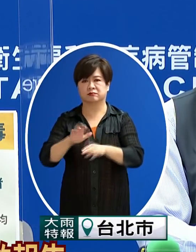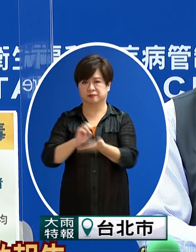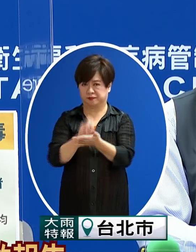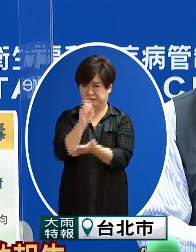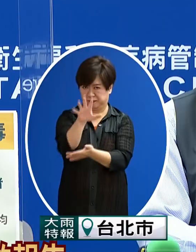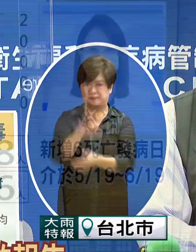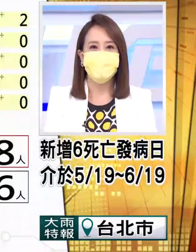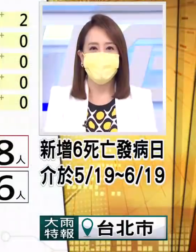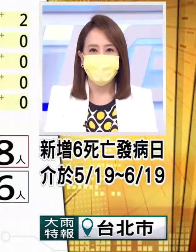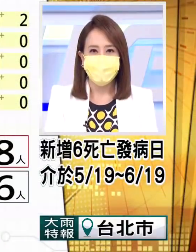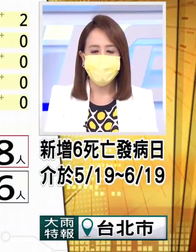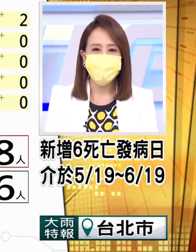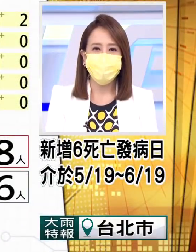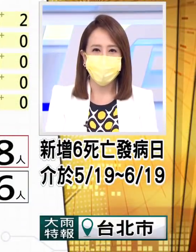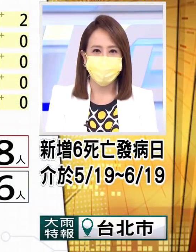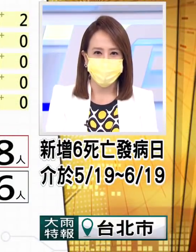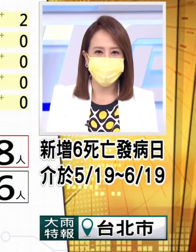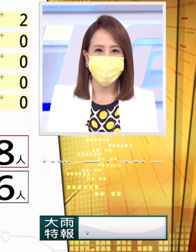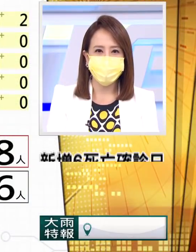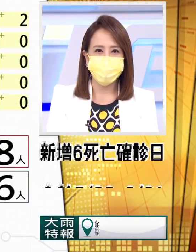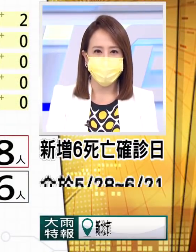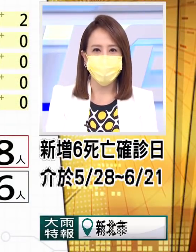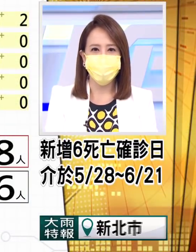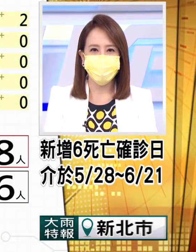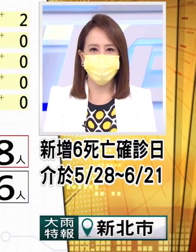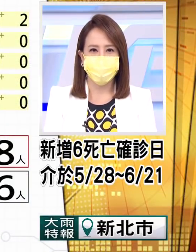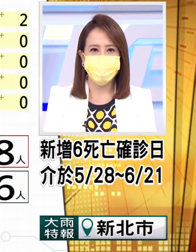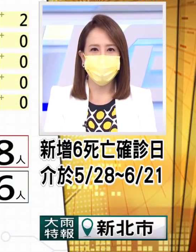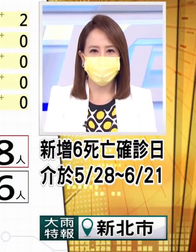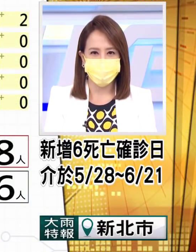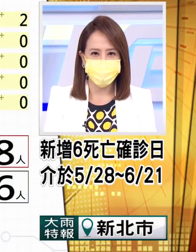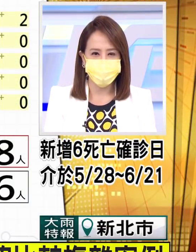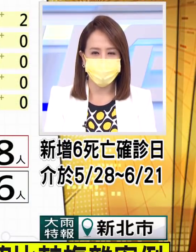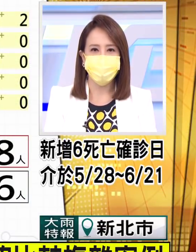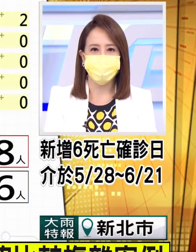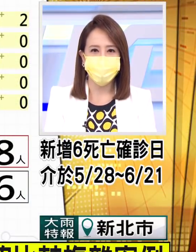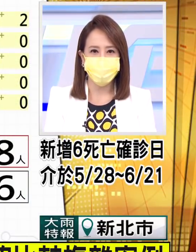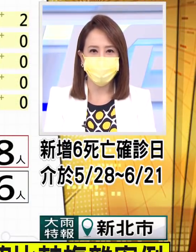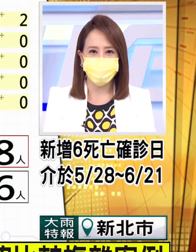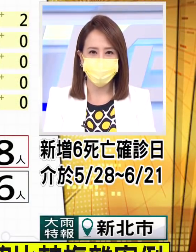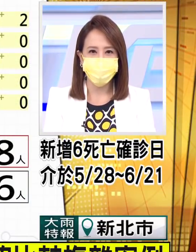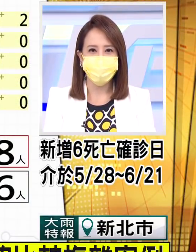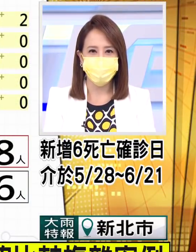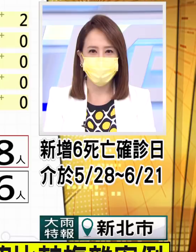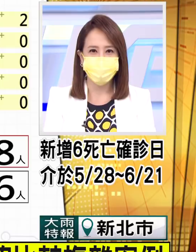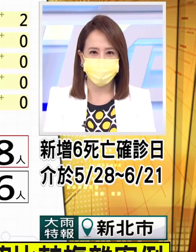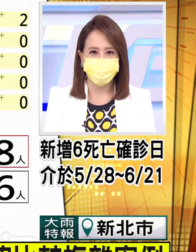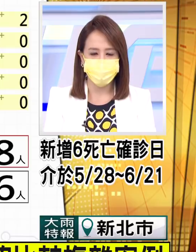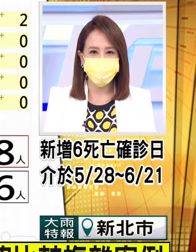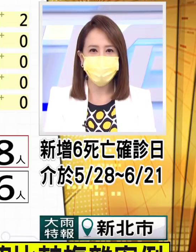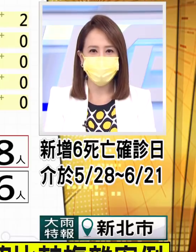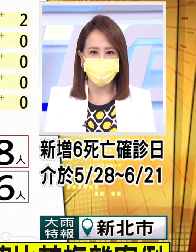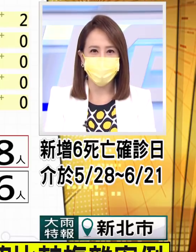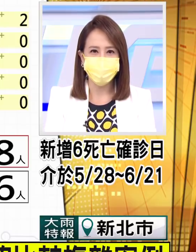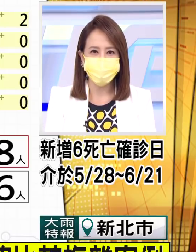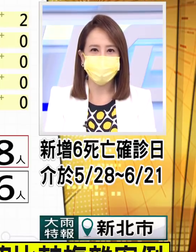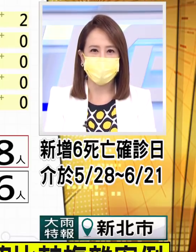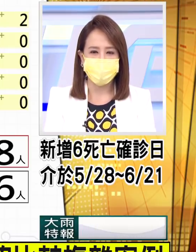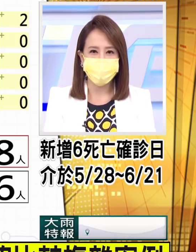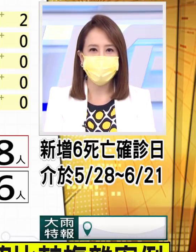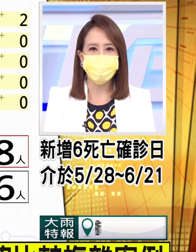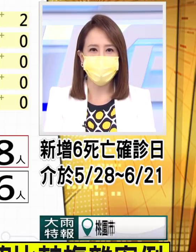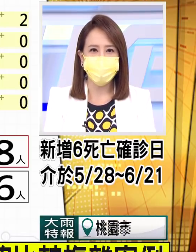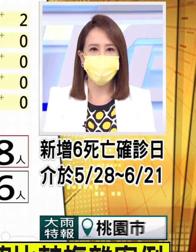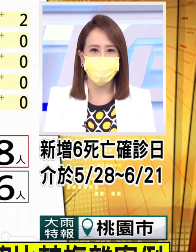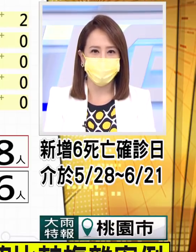做报告。 另外就是北农爆发的群聚感染，在稍早台北市长柯文哲说北农的确是比较复